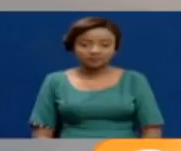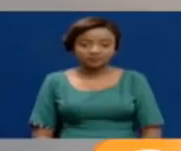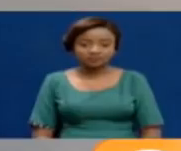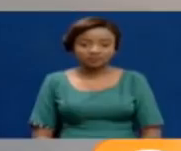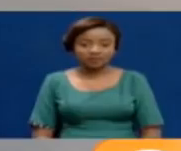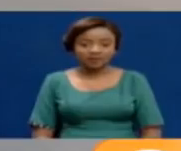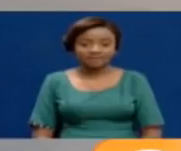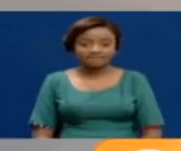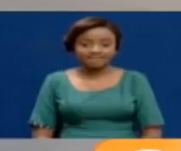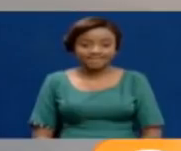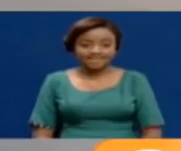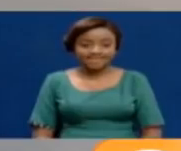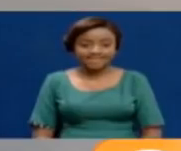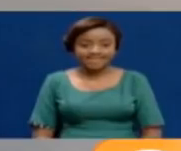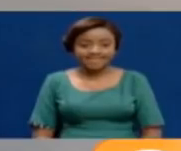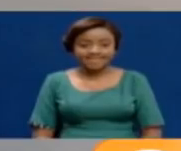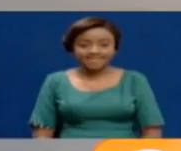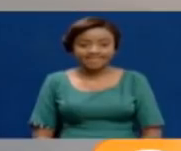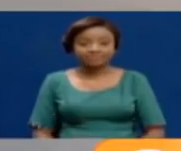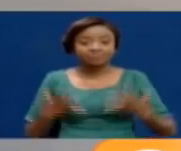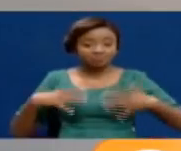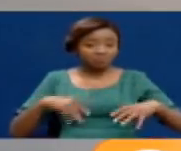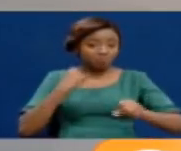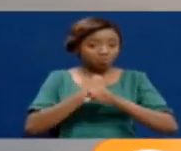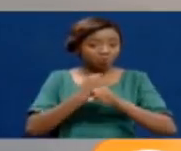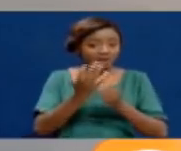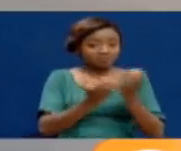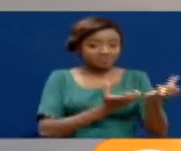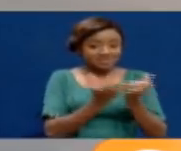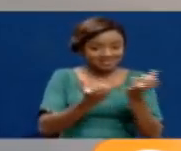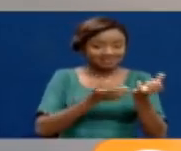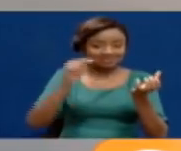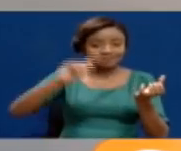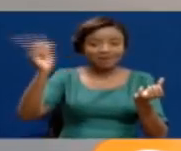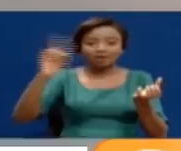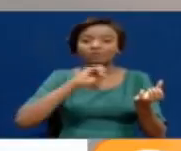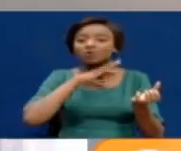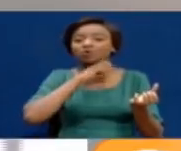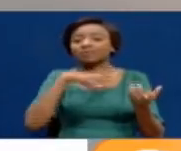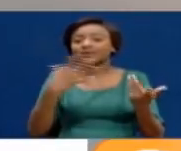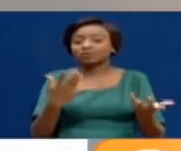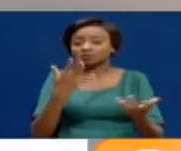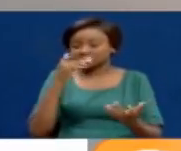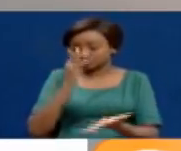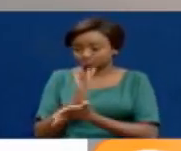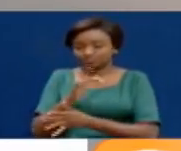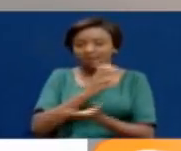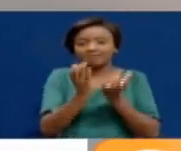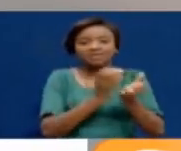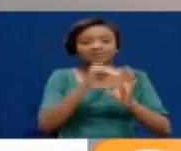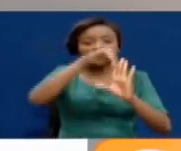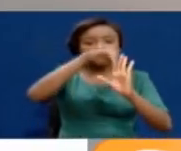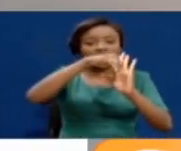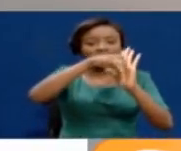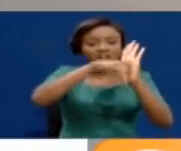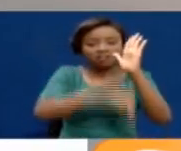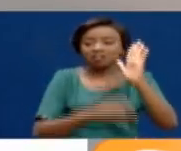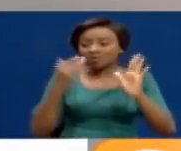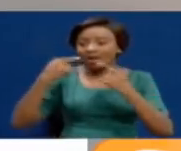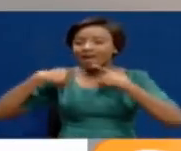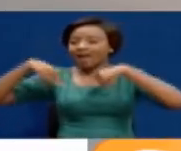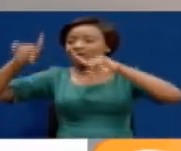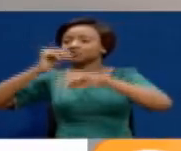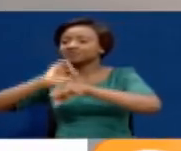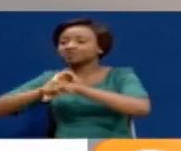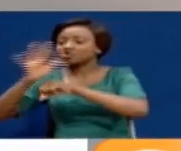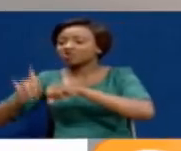Tusalie na hayo ya biashara, ambapo wafanyabiashara jijini Nairobi wamelalamika kuhusu kuathirika kwa biashara zao kufuatia kutangazwa kwa